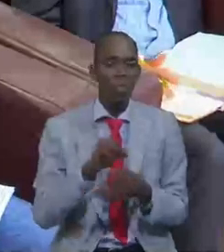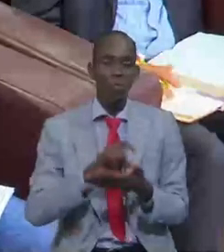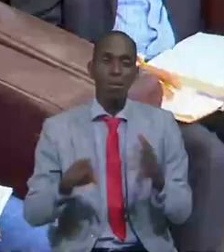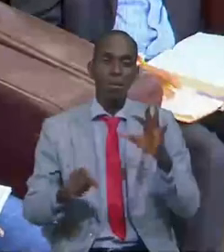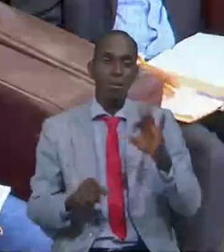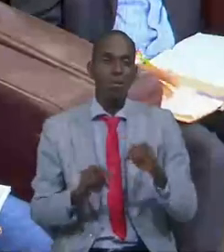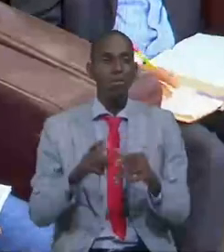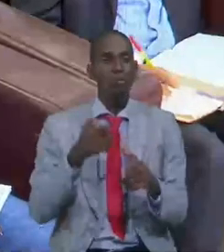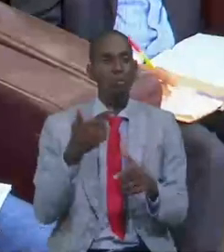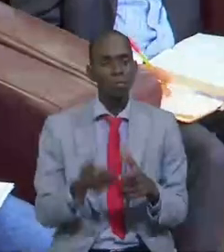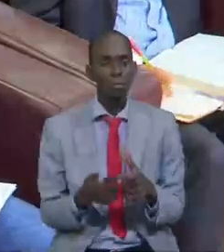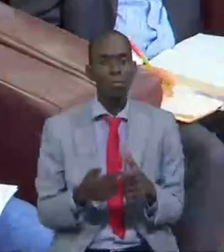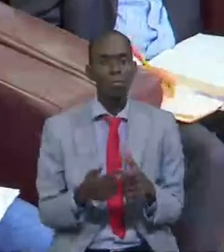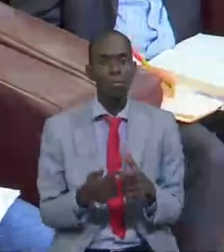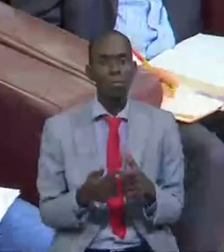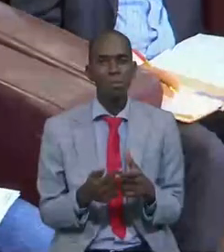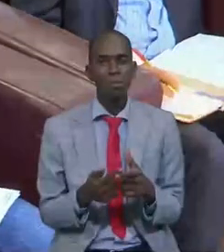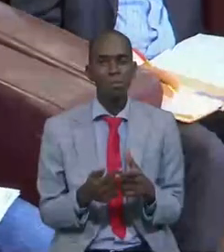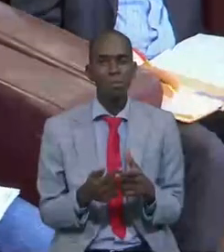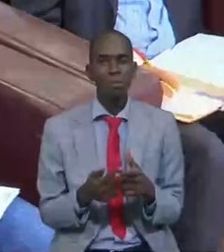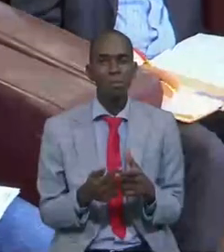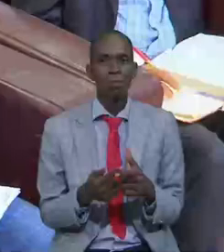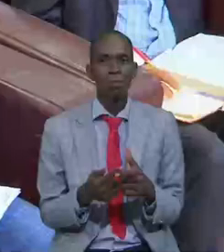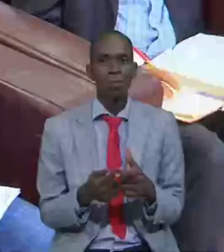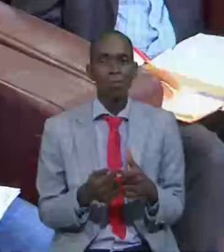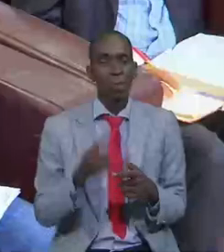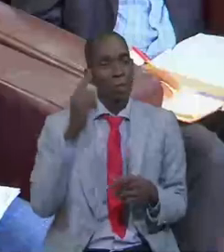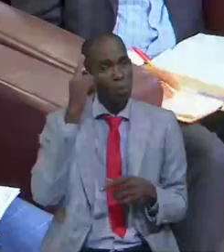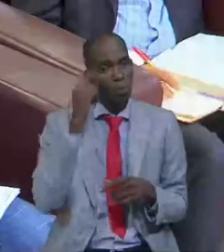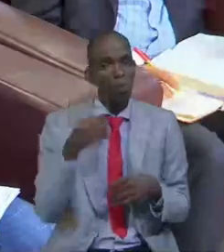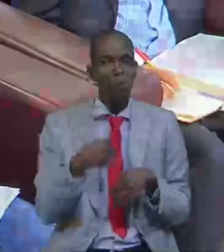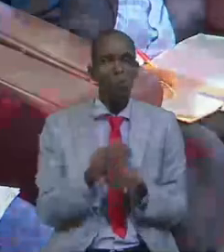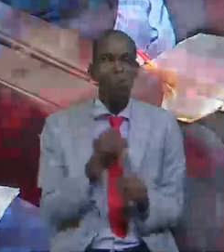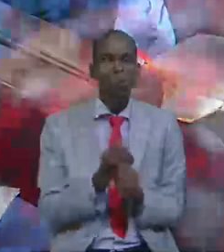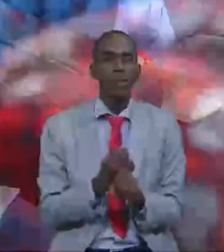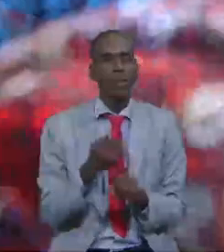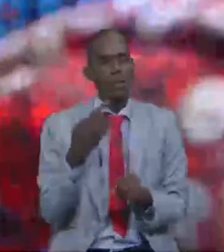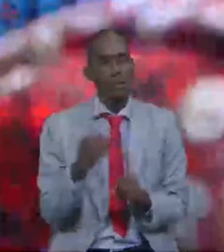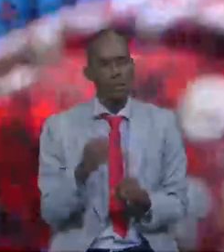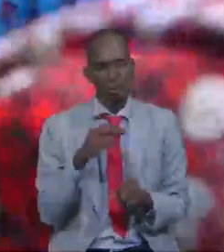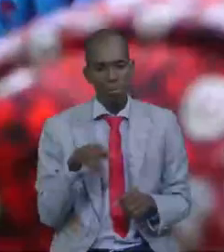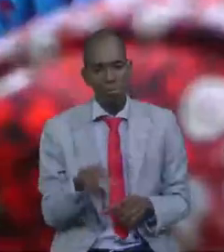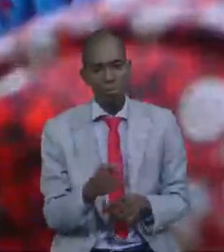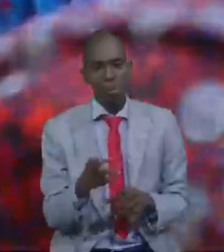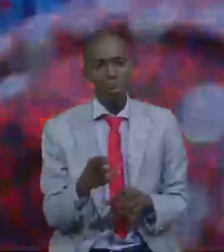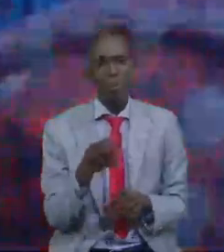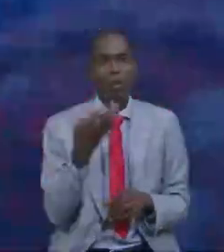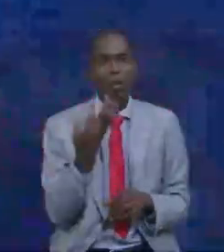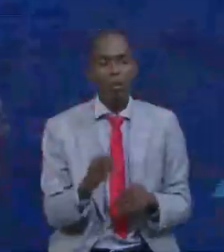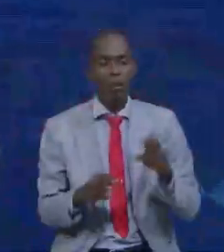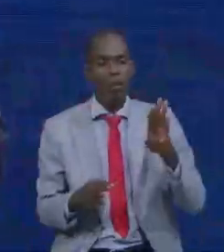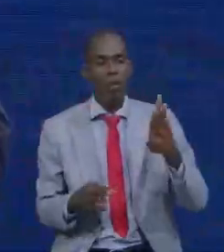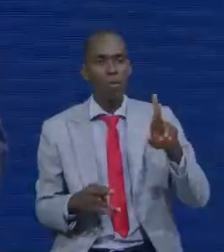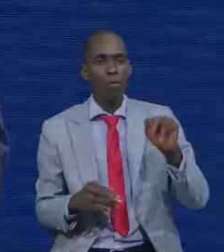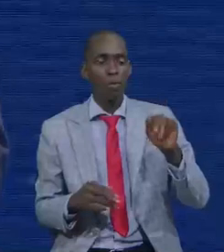Verset 9. Moïse fit un serpent d'airain. et le plaça sur